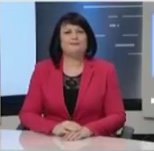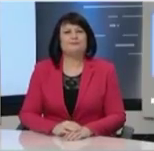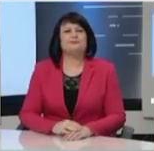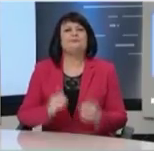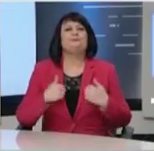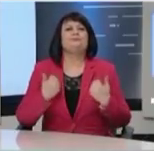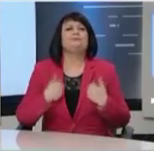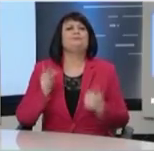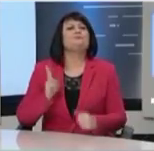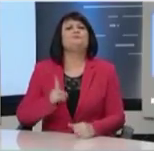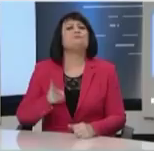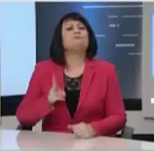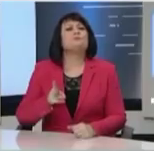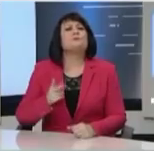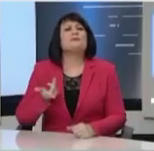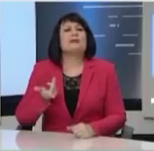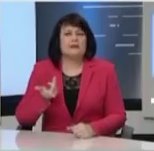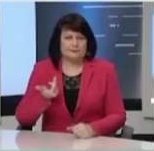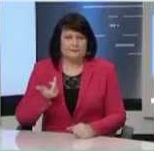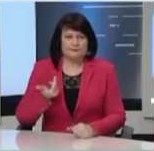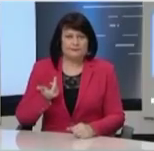παιχνίδι το επικίνδυνο που παίζεται το τελευταίο διάστημα,